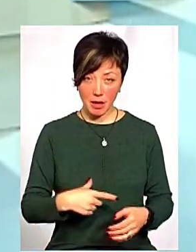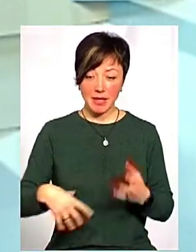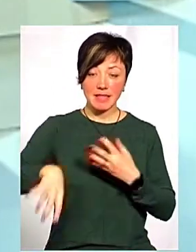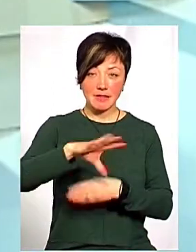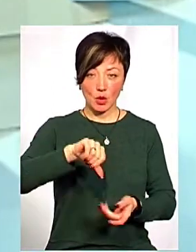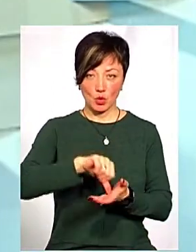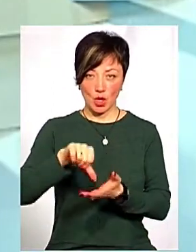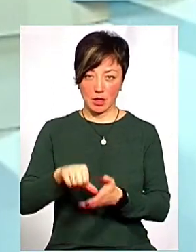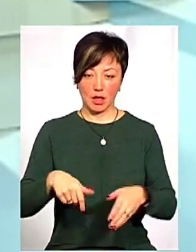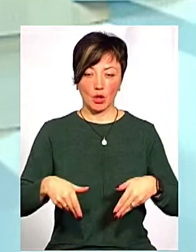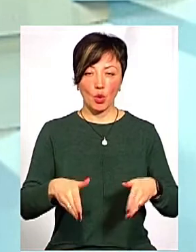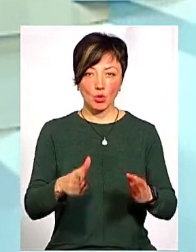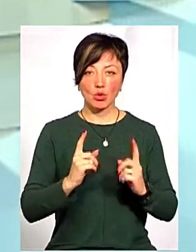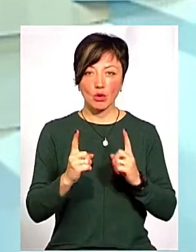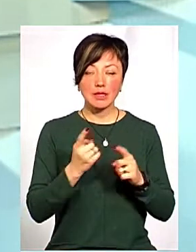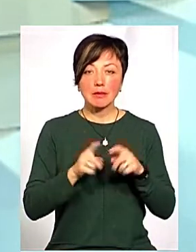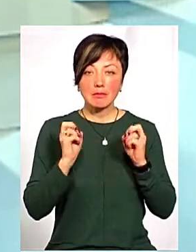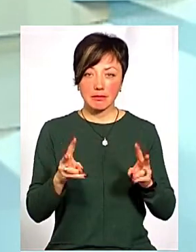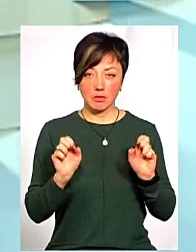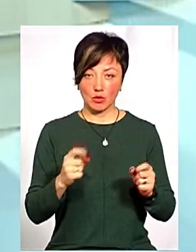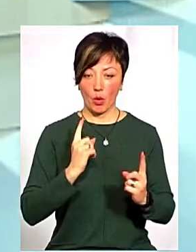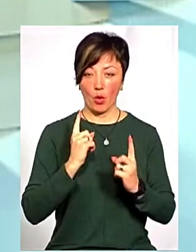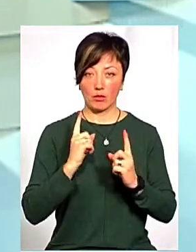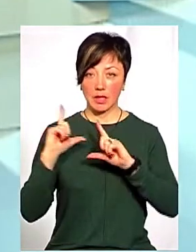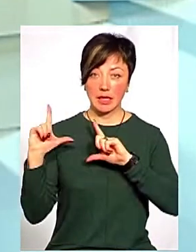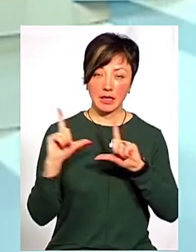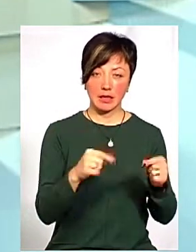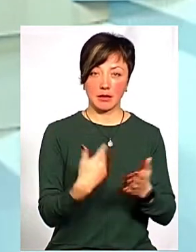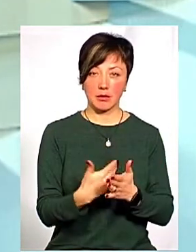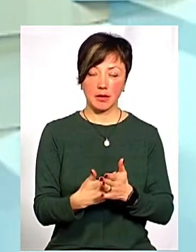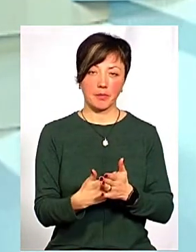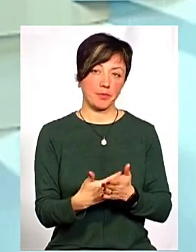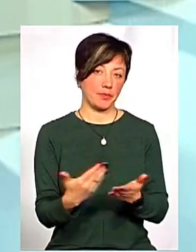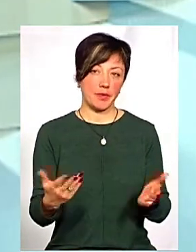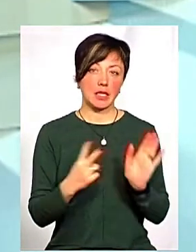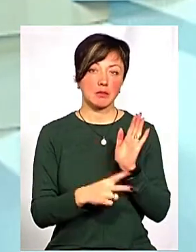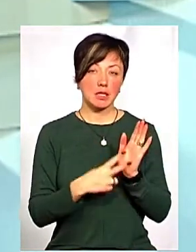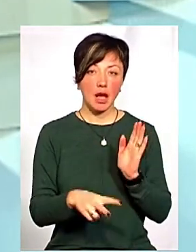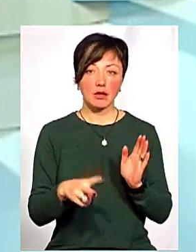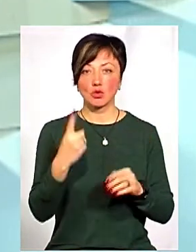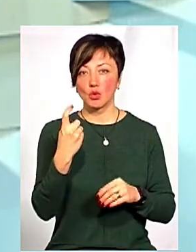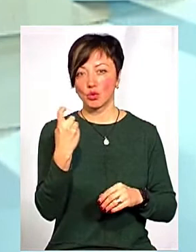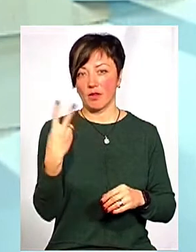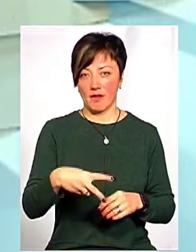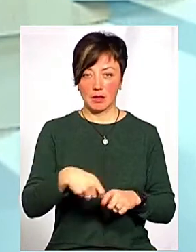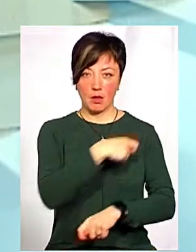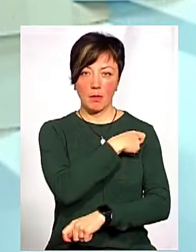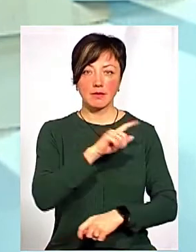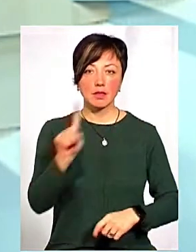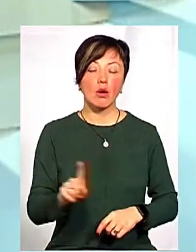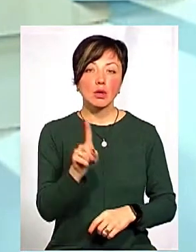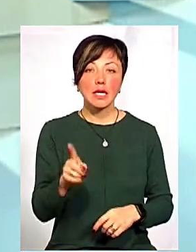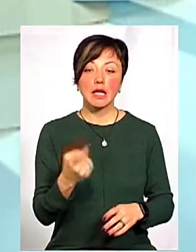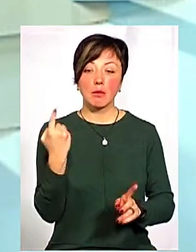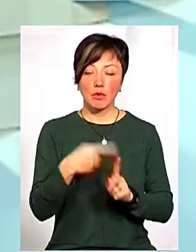а й за всіх учасників дорожнього руху. Він може становити цим небезпеку, коли рухається, до прикладу, там в кращому випадку 70, а то й 100, і 120. Крім